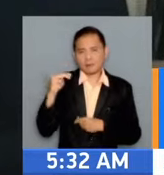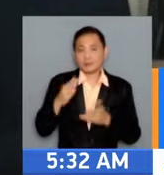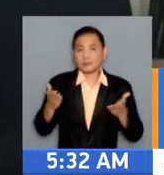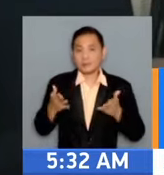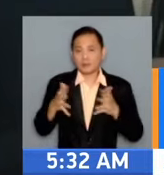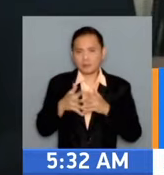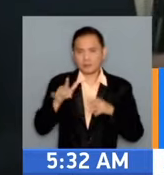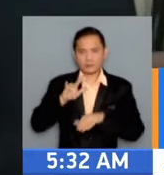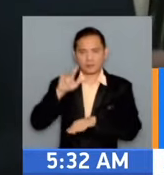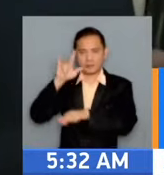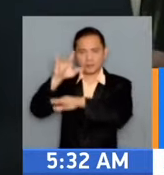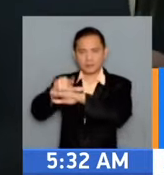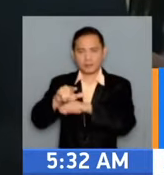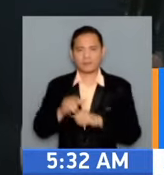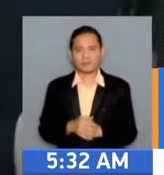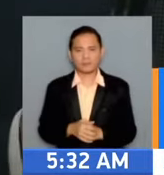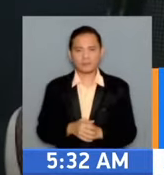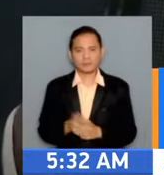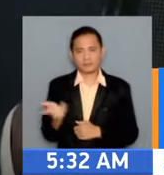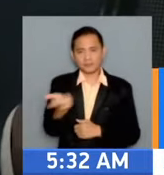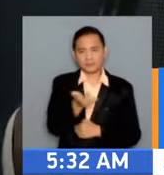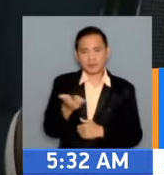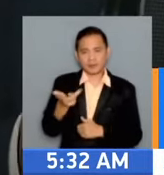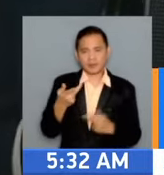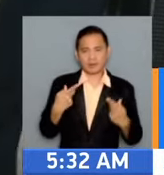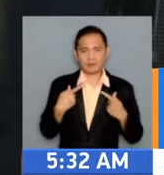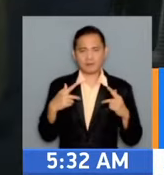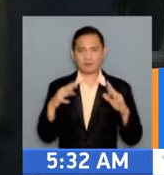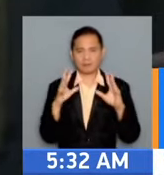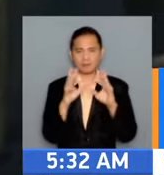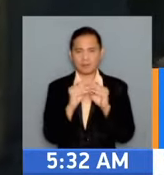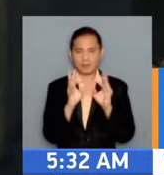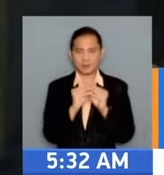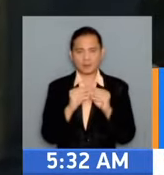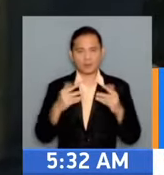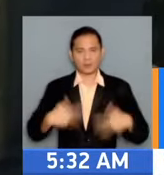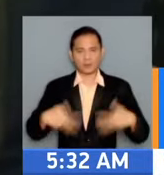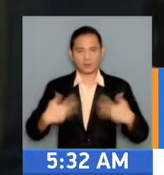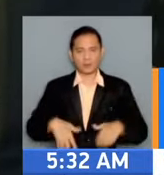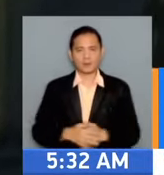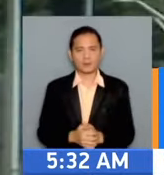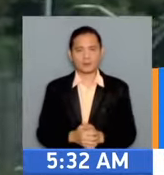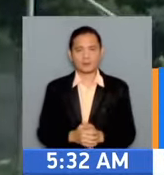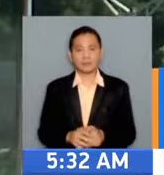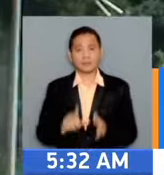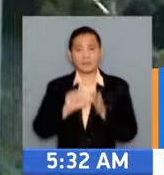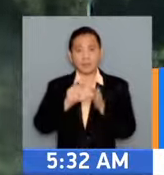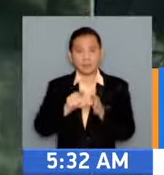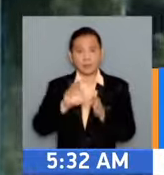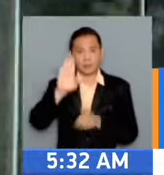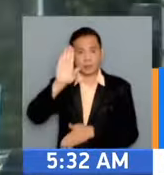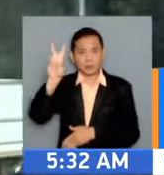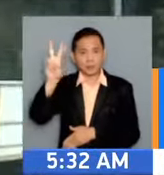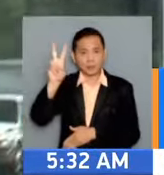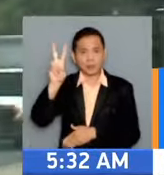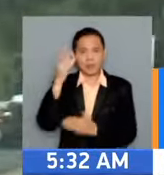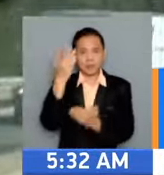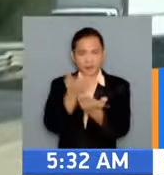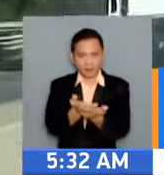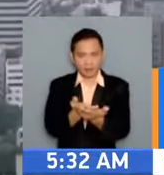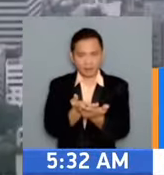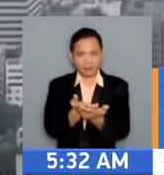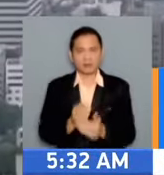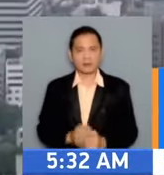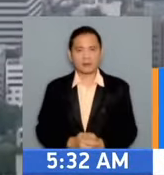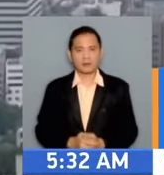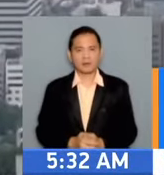makasaysayang trilateral meeting. Mamayang inaasahan dating doon ni Pangulong Marcos at tatalakayin rin daw ang pagpapalakas